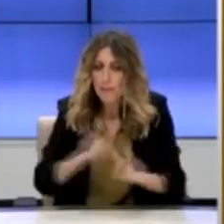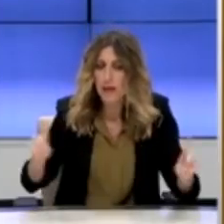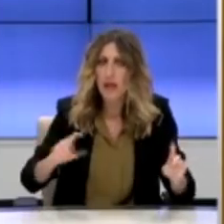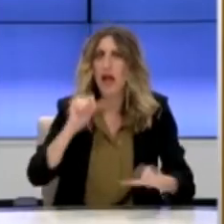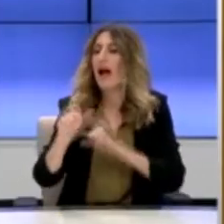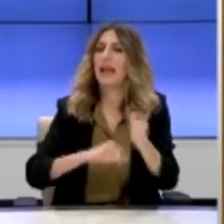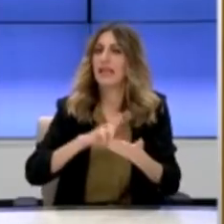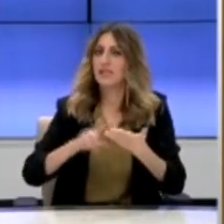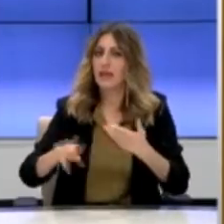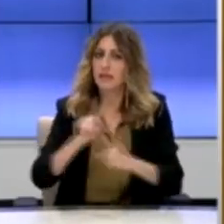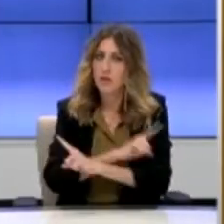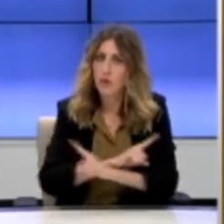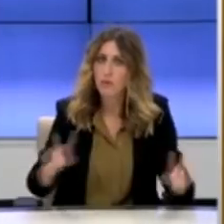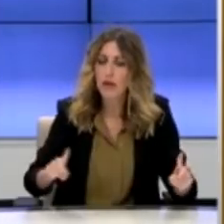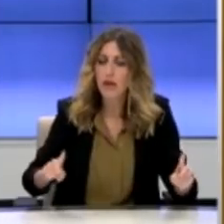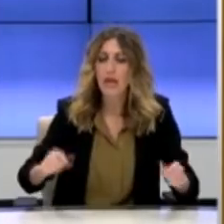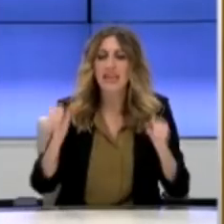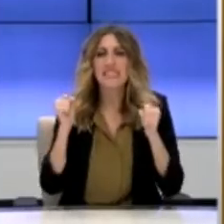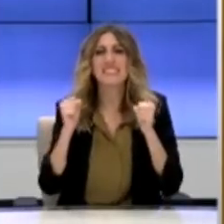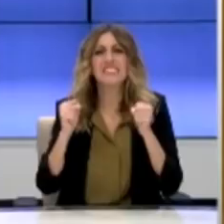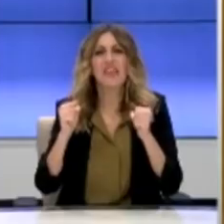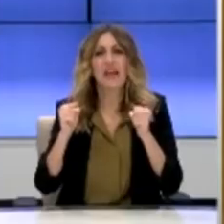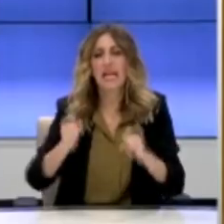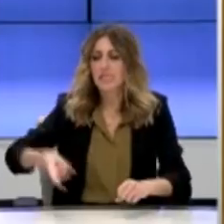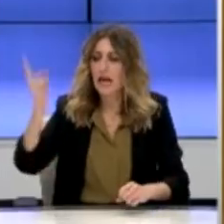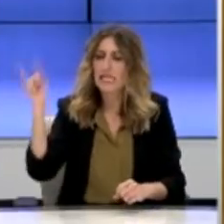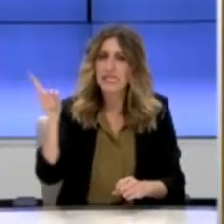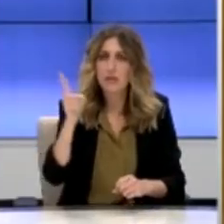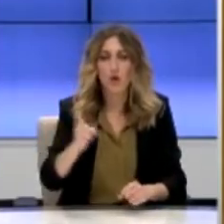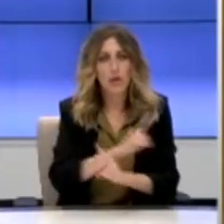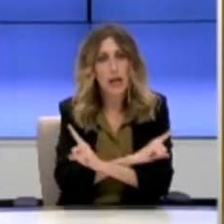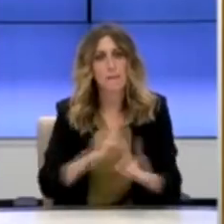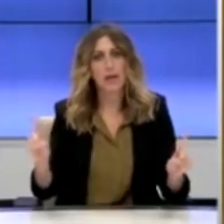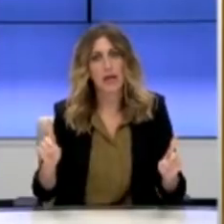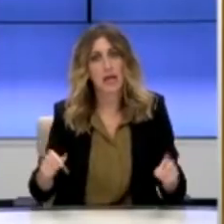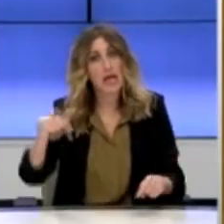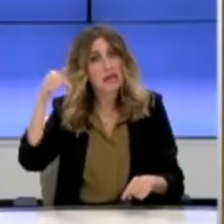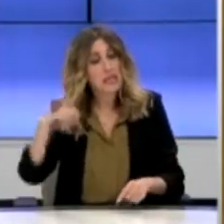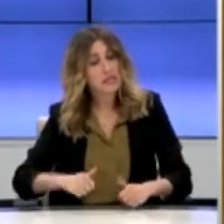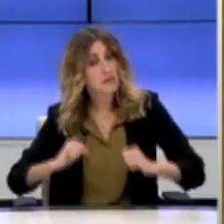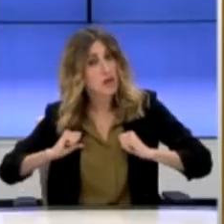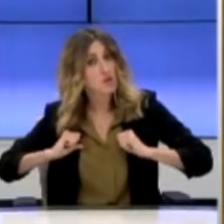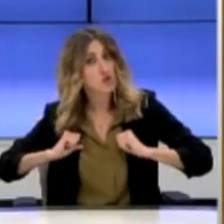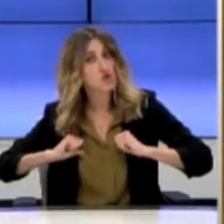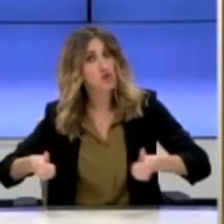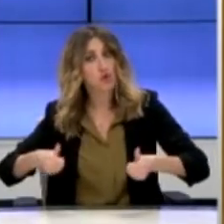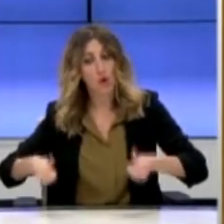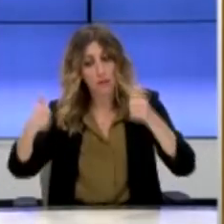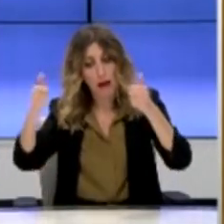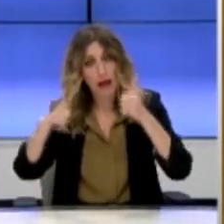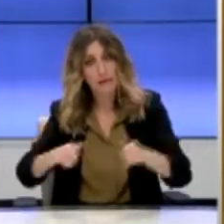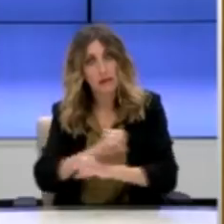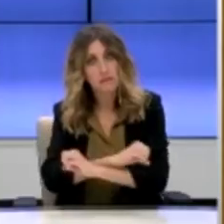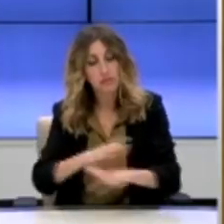το χτύπημα της συνδικαλιστικής δράσης. Και τολμάτε μάλιστα να ανακοινώνετε σήμερα ότι θα βάλετε και άλλα πρόστιμα